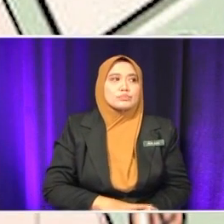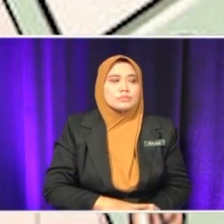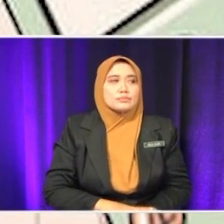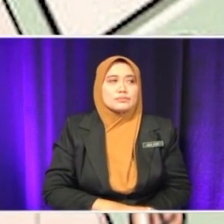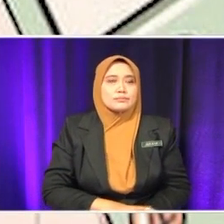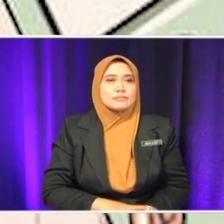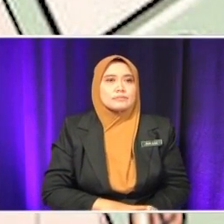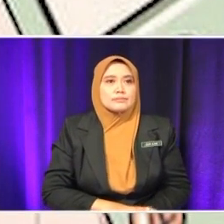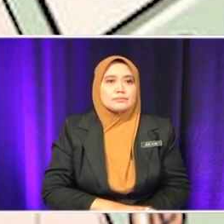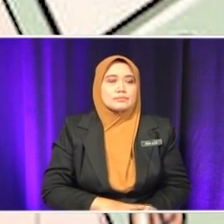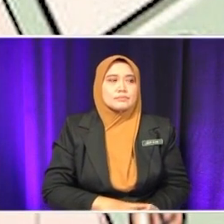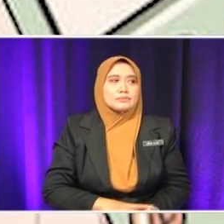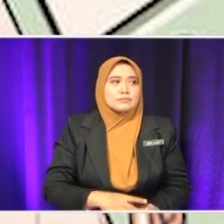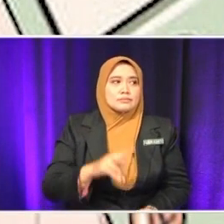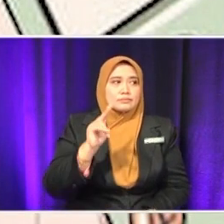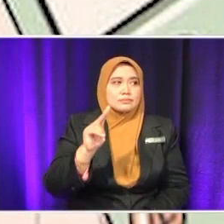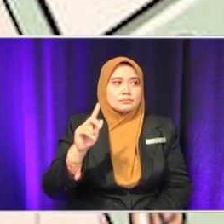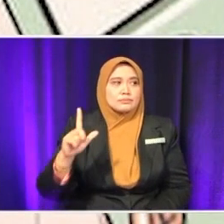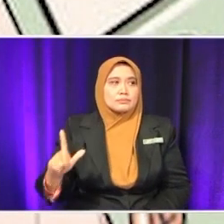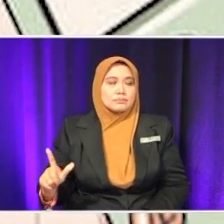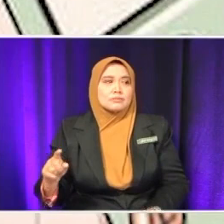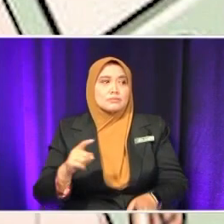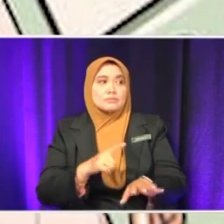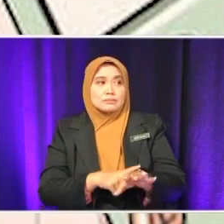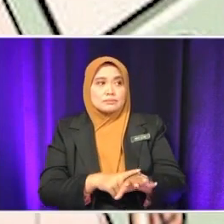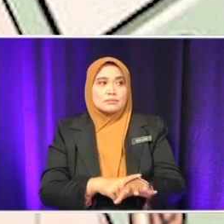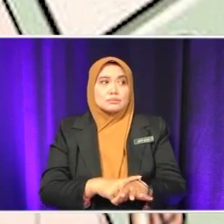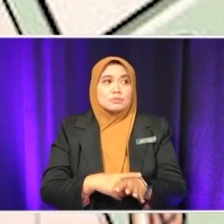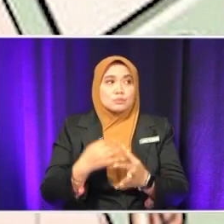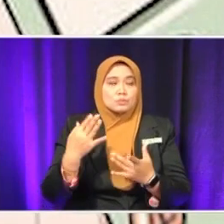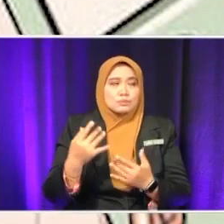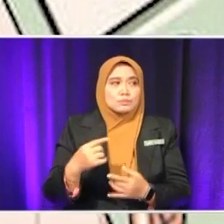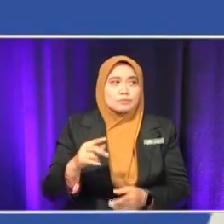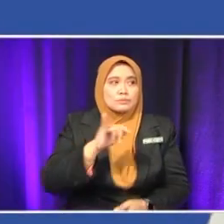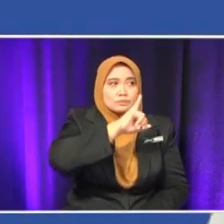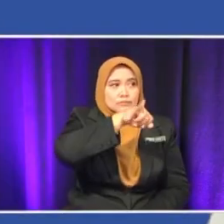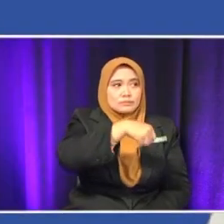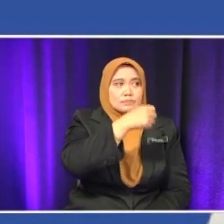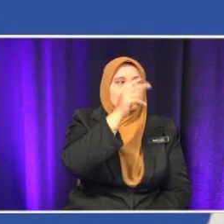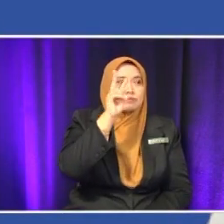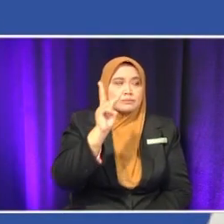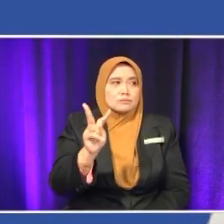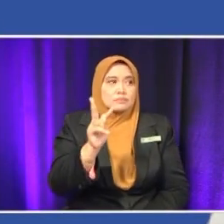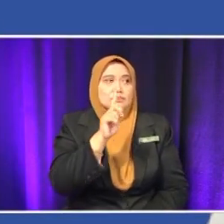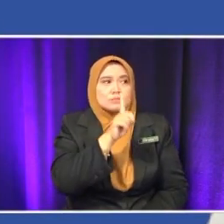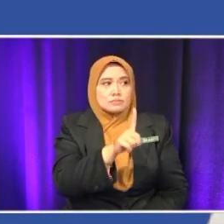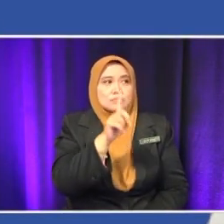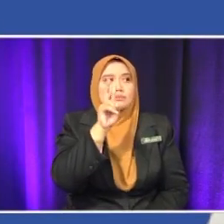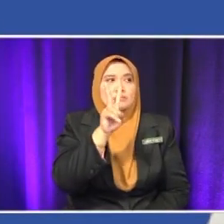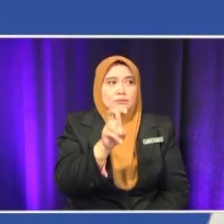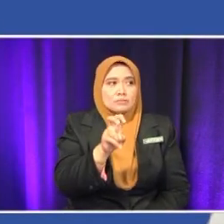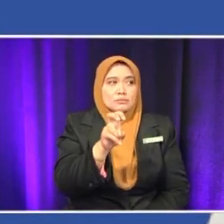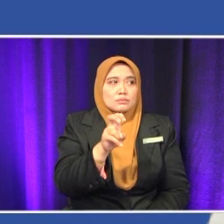tu pergi M. Okey. Okay, dekat K dan L ada masa transit yang tertentu. Okey, kita tengok ni. Dari J pergi K 120